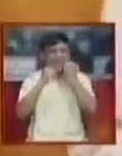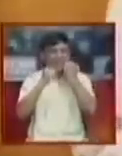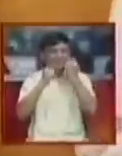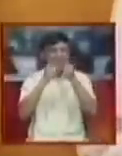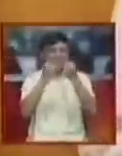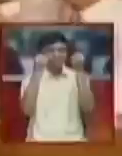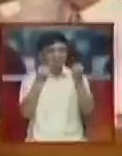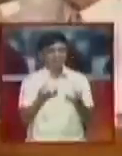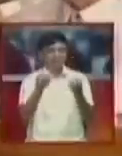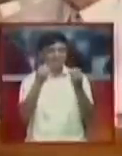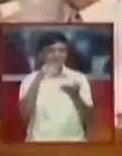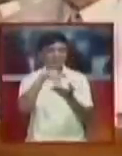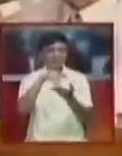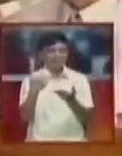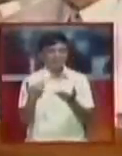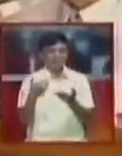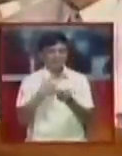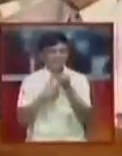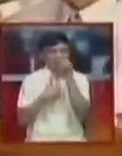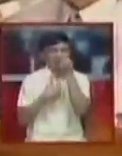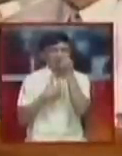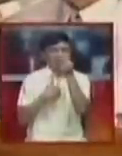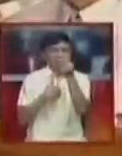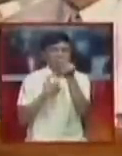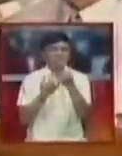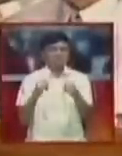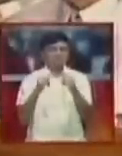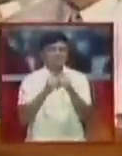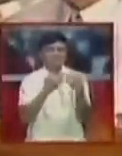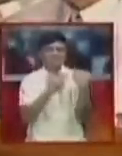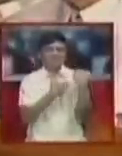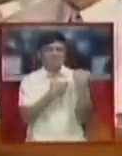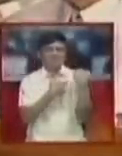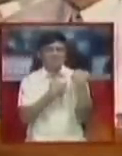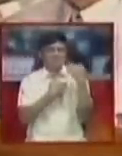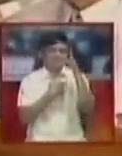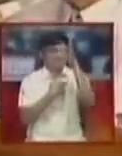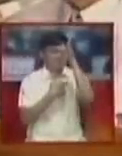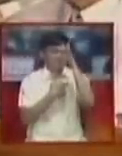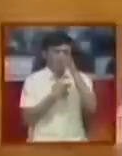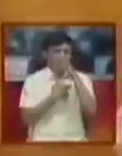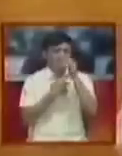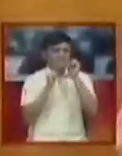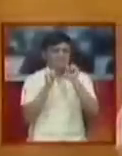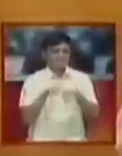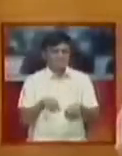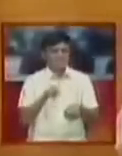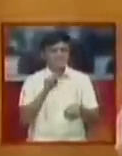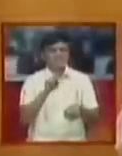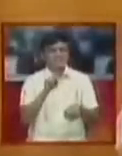ng estudyante. Sa tingin ko po, responsible parenthood ang sagot dito.